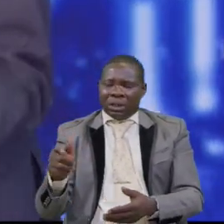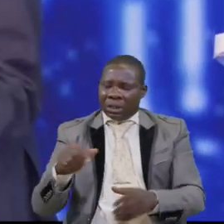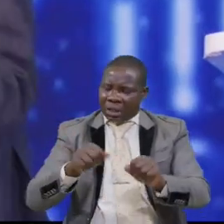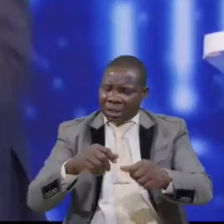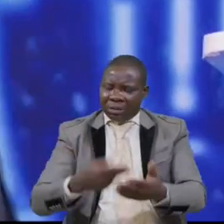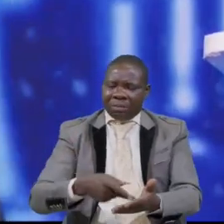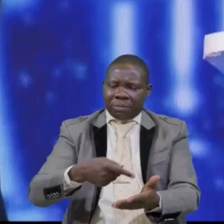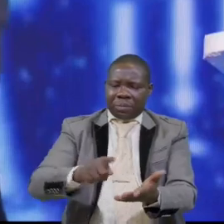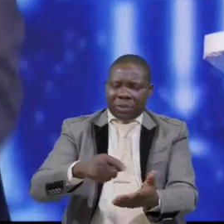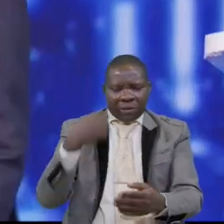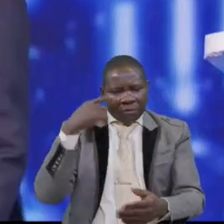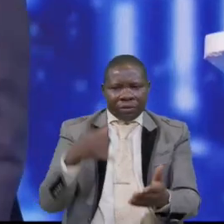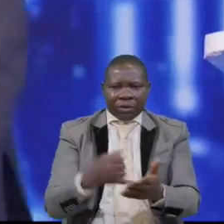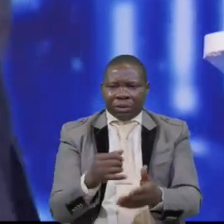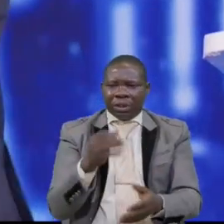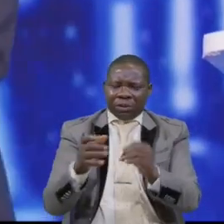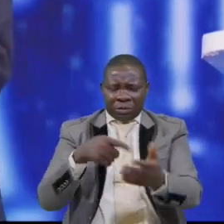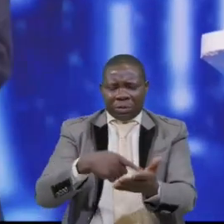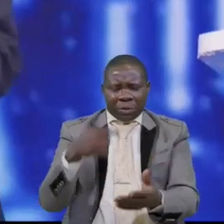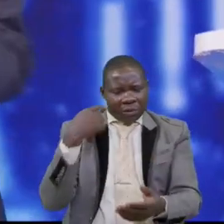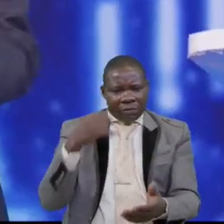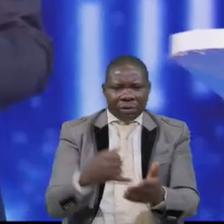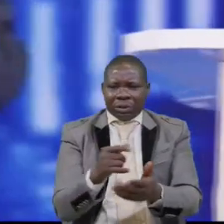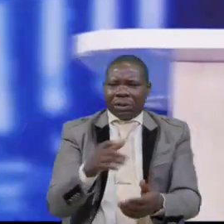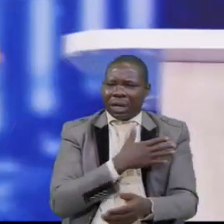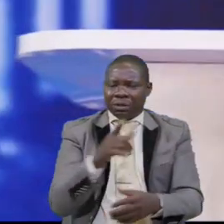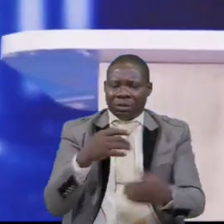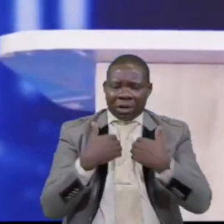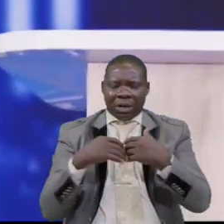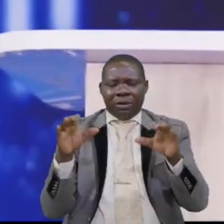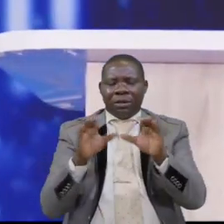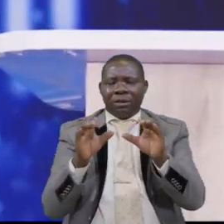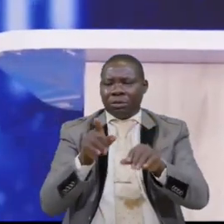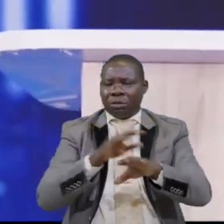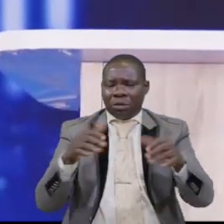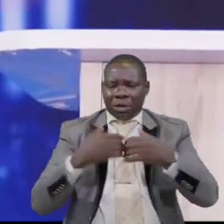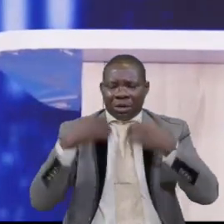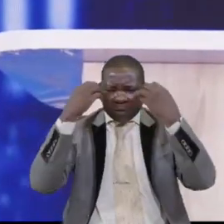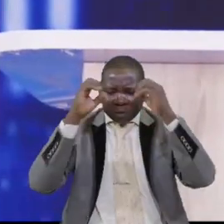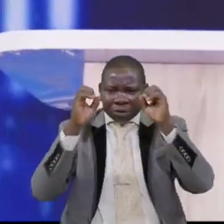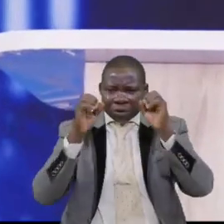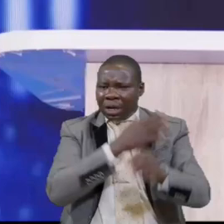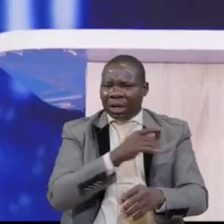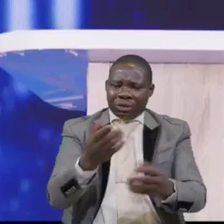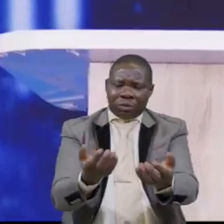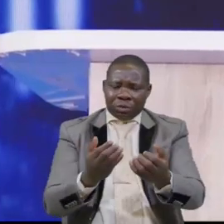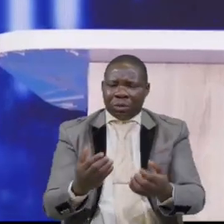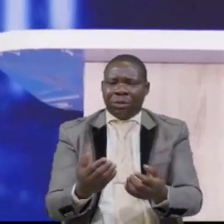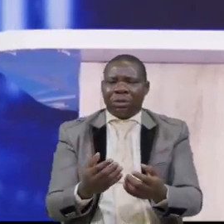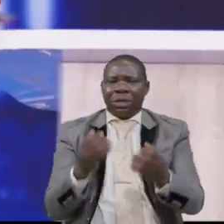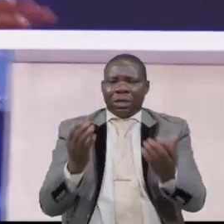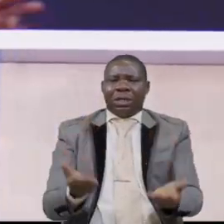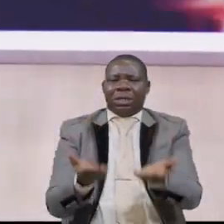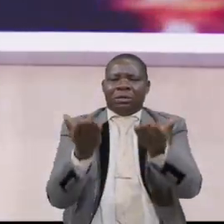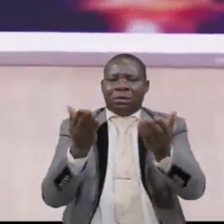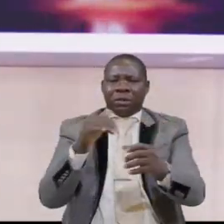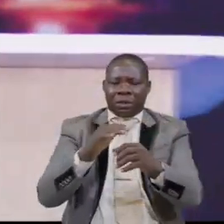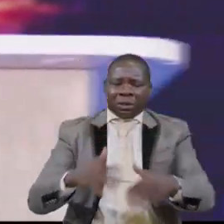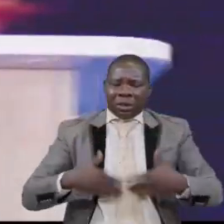vous payez pour ça et vous avez les diplômes et vous n'avez pas l'éducation et et vous ne voulez pas l'élévation dans la vie vous on vous renvoie du